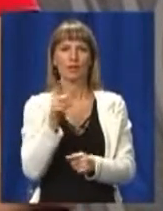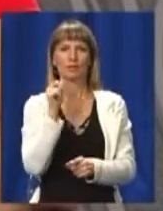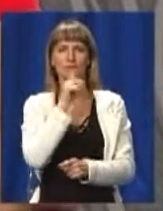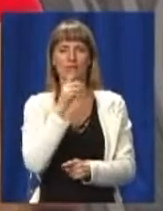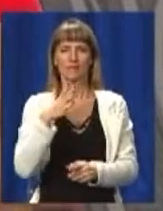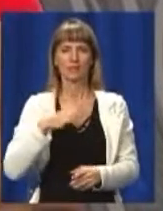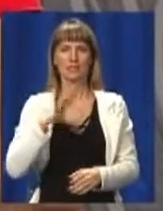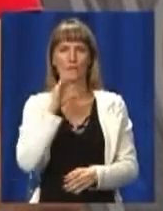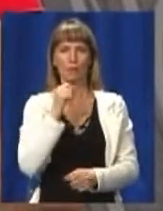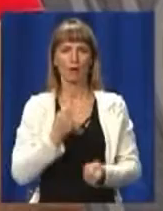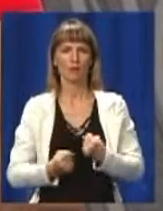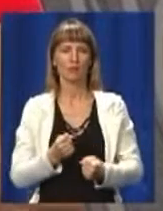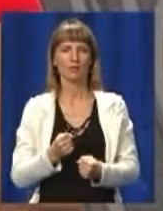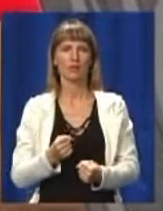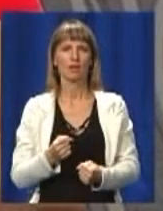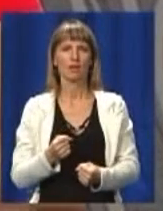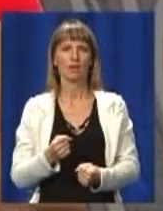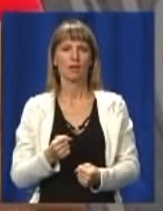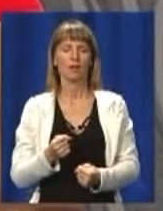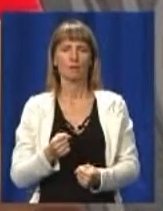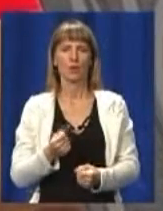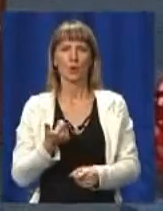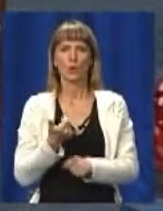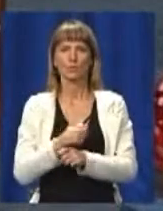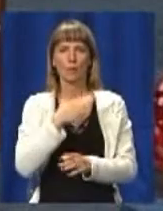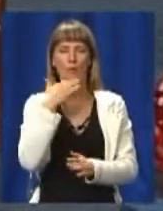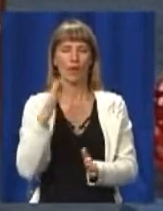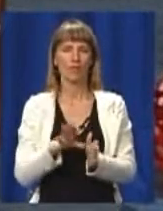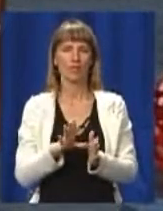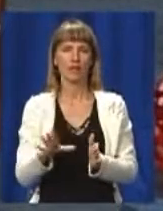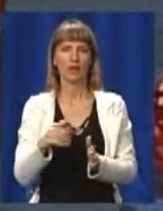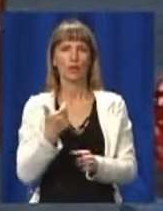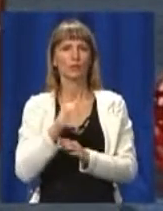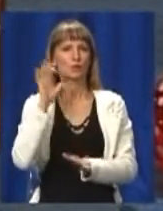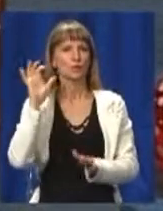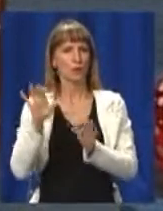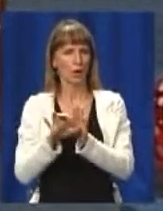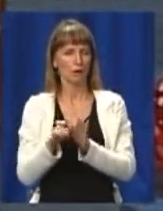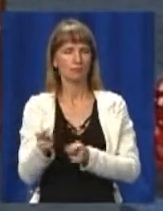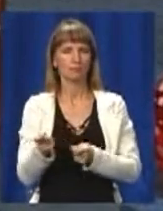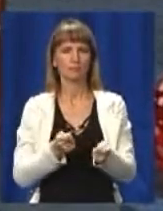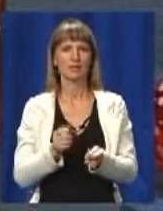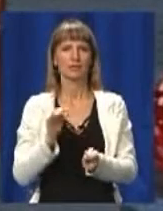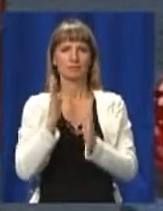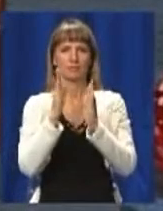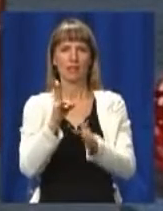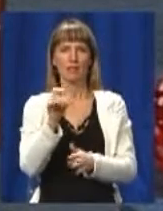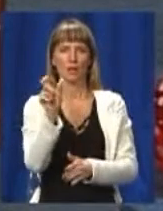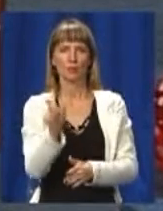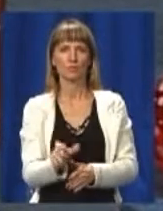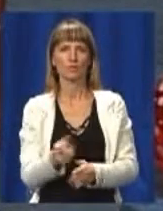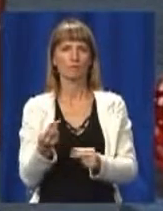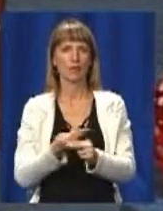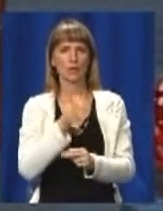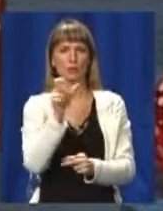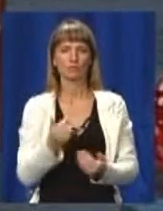невеликій, витривалій та міцній собаці просто невичерпний запас енергії. Вона дуже-дуже слухняна, керована і орієнтована на людину. Тобто вона без